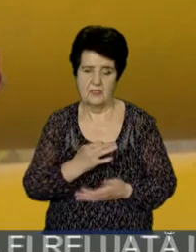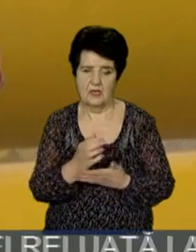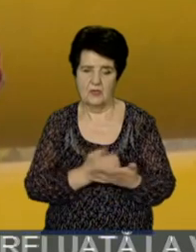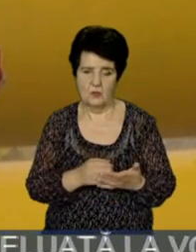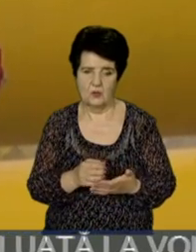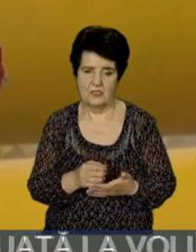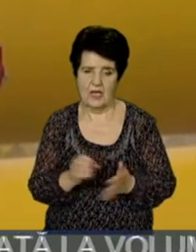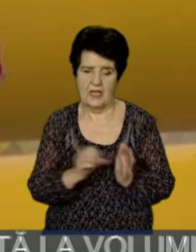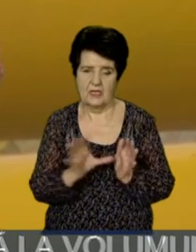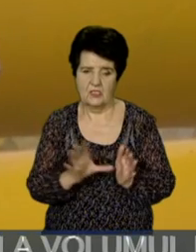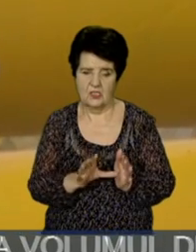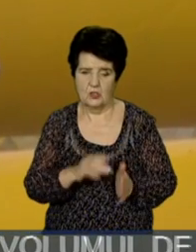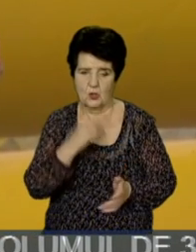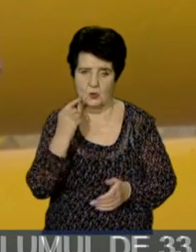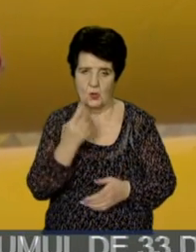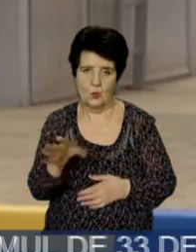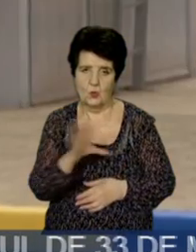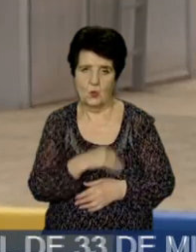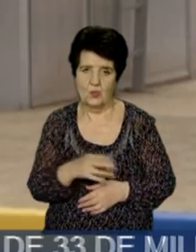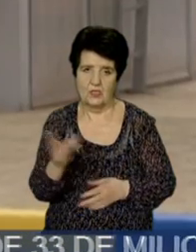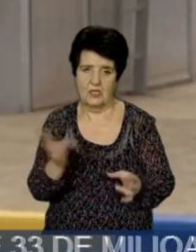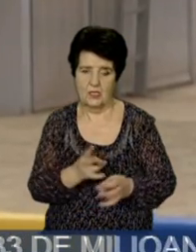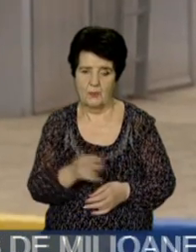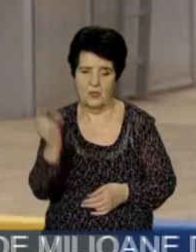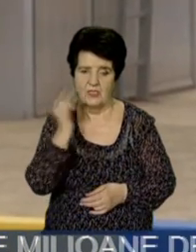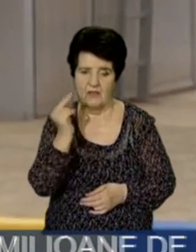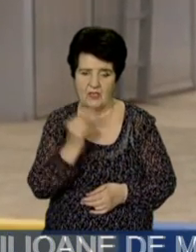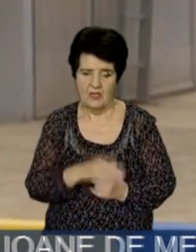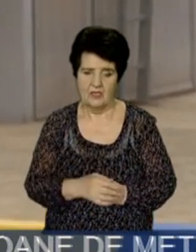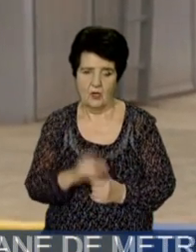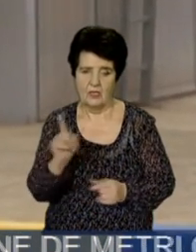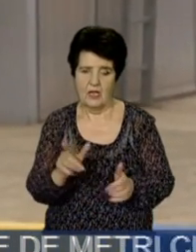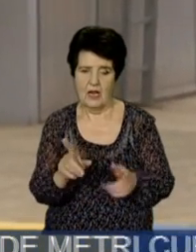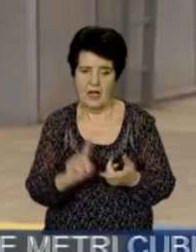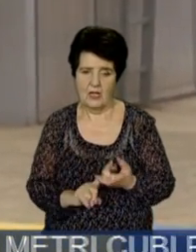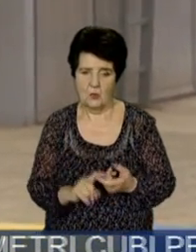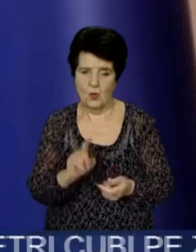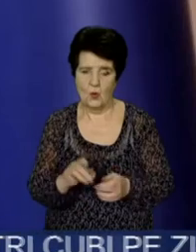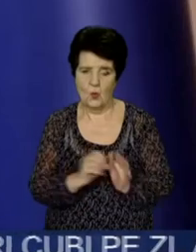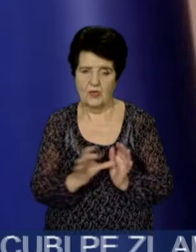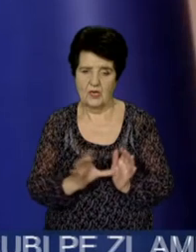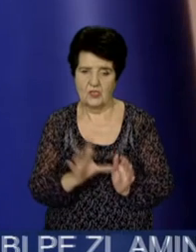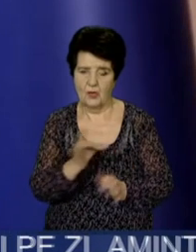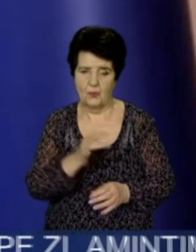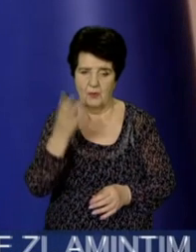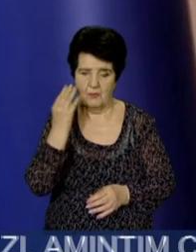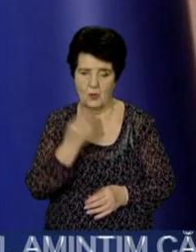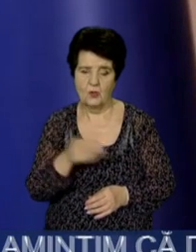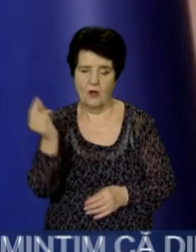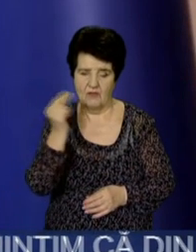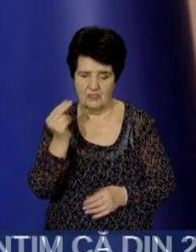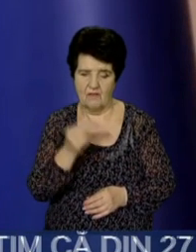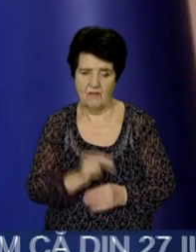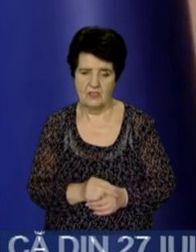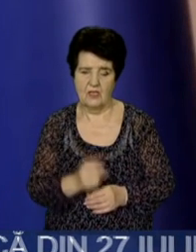energetice rusești. Cu toții ar trebui să ne învățăm lecțiile în legătură cu energia. Republica Moldova și-a învățat cu siguranță lecția și încercăm